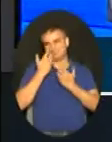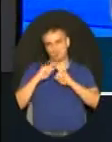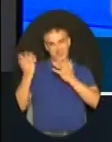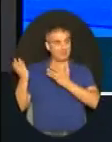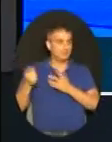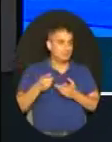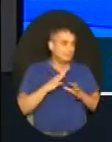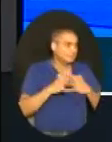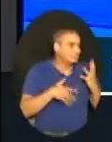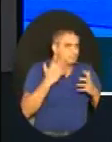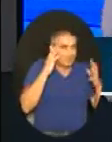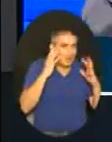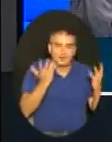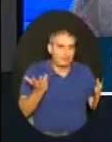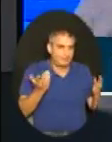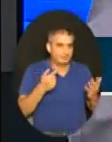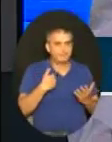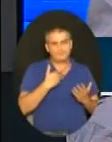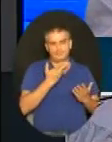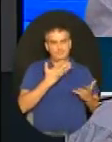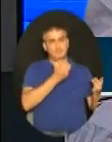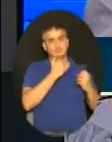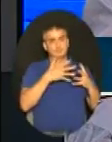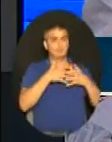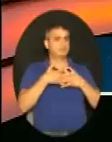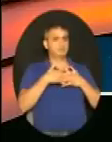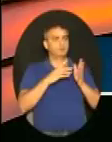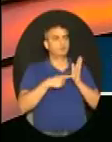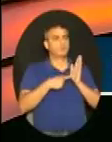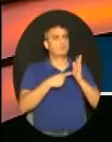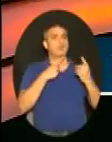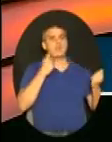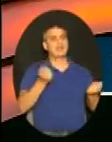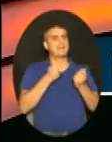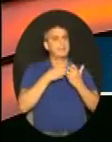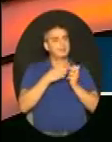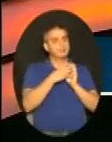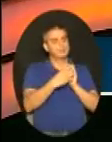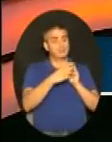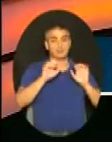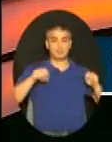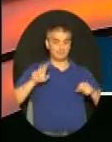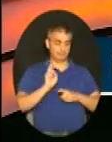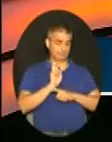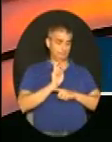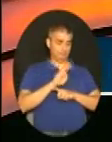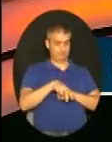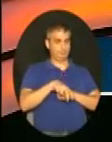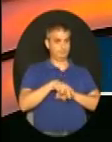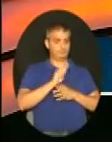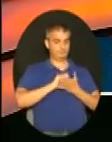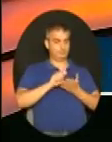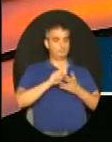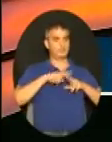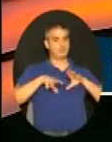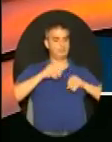המערכת נוירוטית, ולמה? כי אנחנו אימסנו מארצות הברית את דגם הקמפיין המתמשך. נשיא ארצות הברית, שהוא נכנס ללשכה